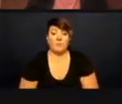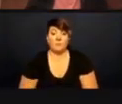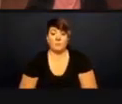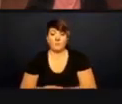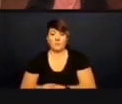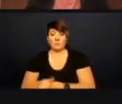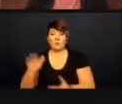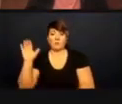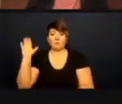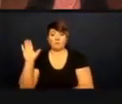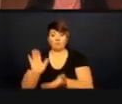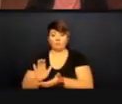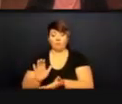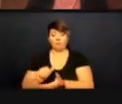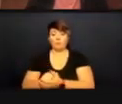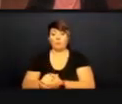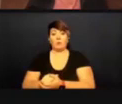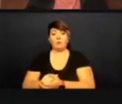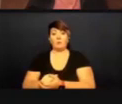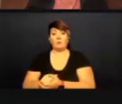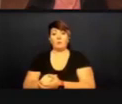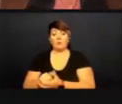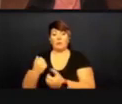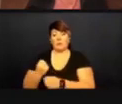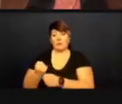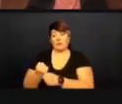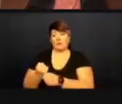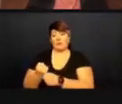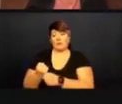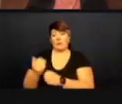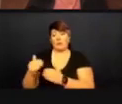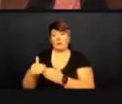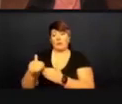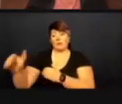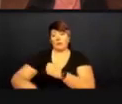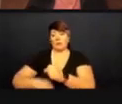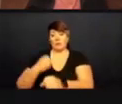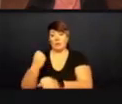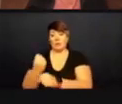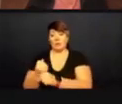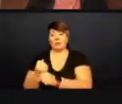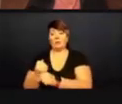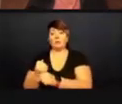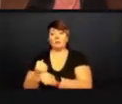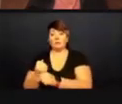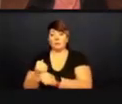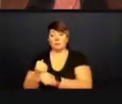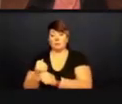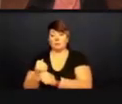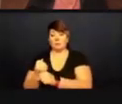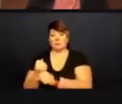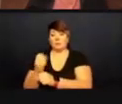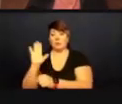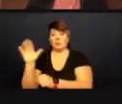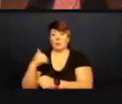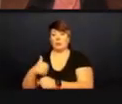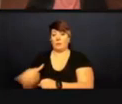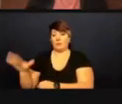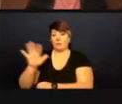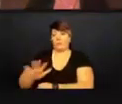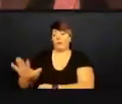Tungependa kuongeza bajeti hii, na tunapoingia katika mwaka wa 2023